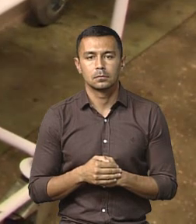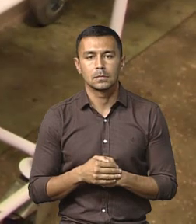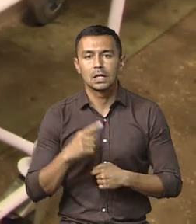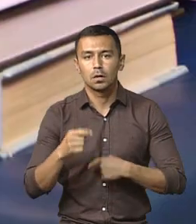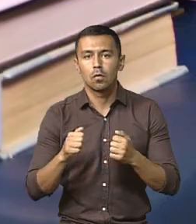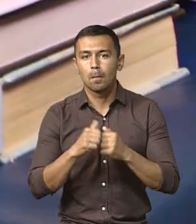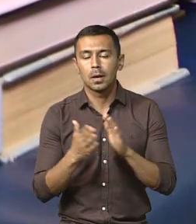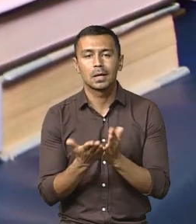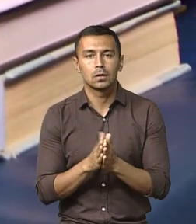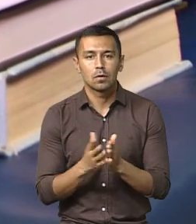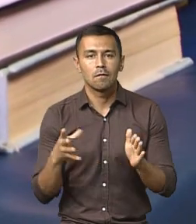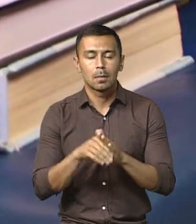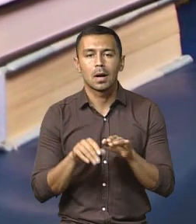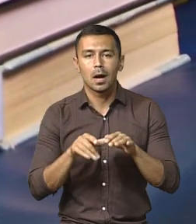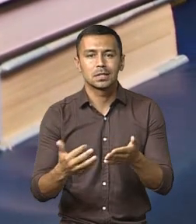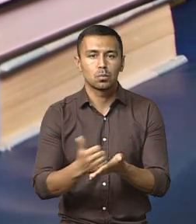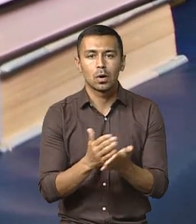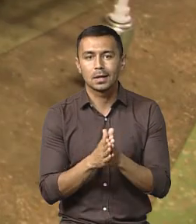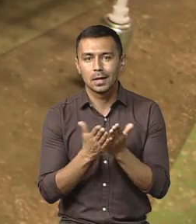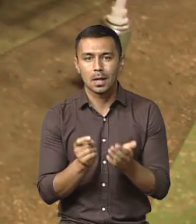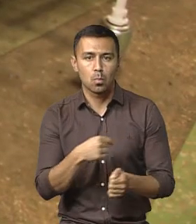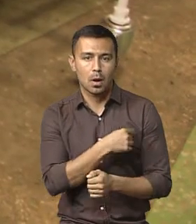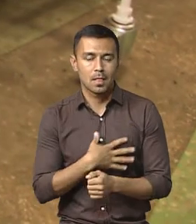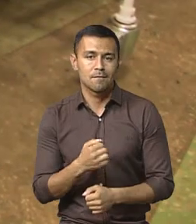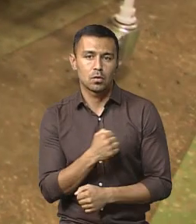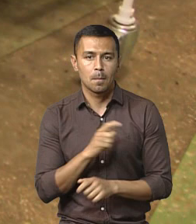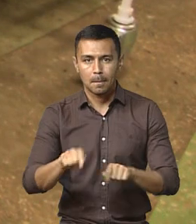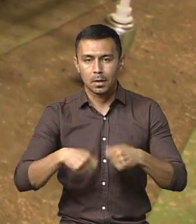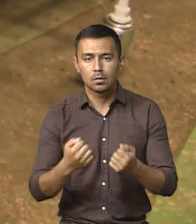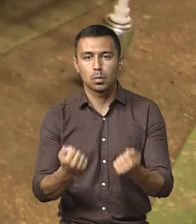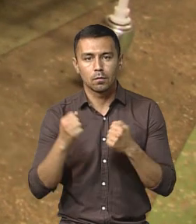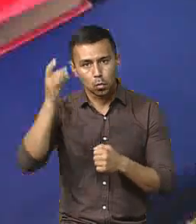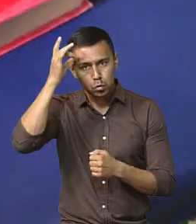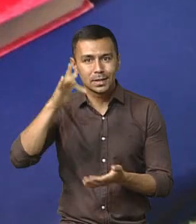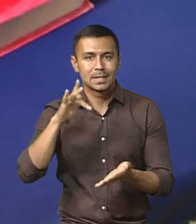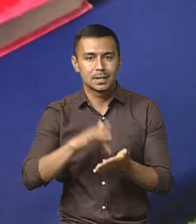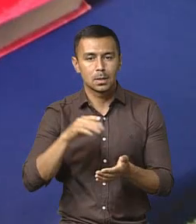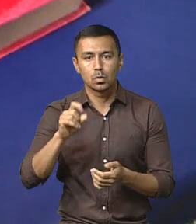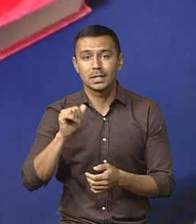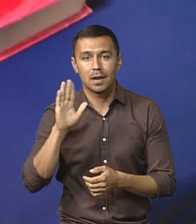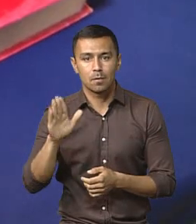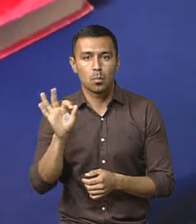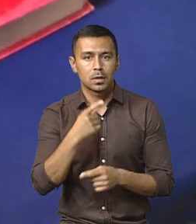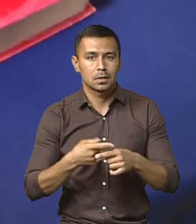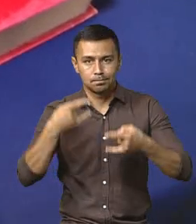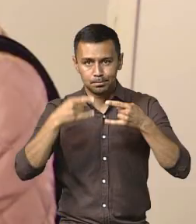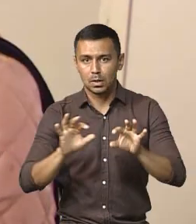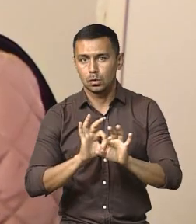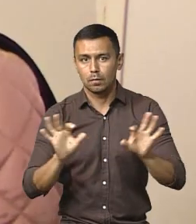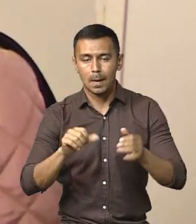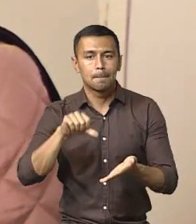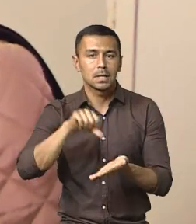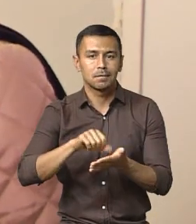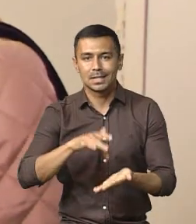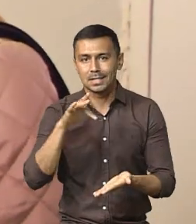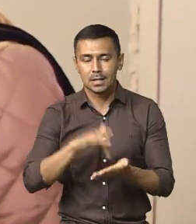Чергову партію книжок в рамках акції зі збору книг для поранених військових передав спортивно-культурний центр «Плоскирів». Про це Суспільному розповіла